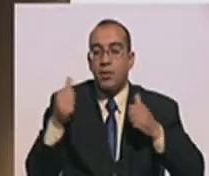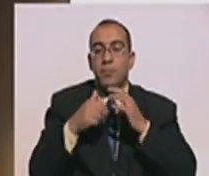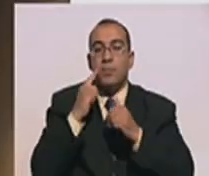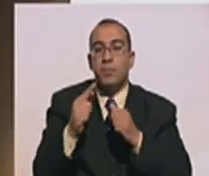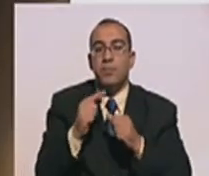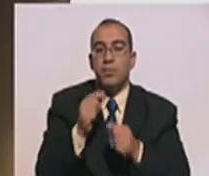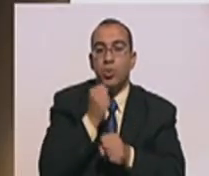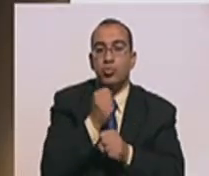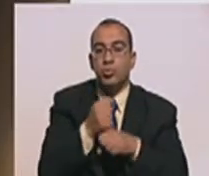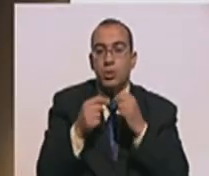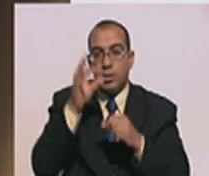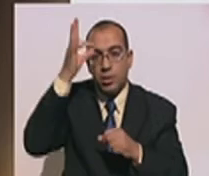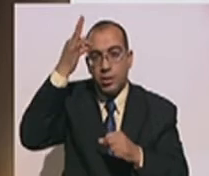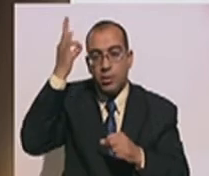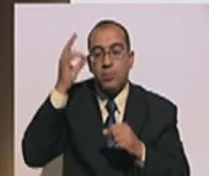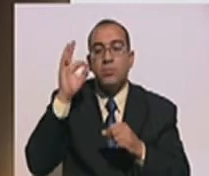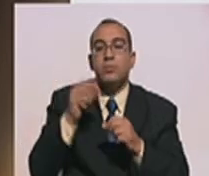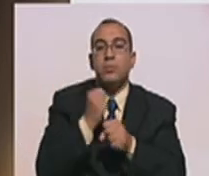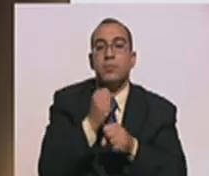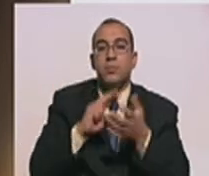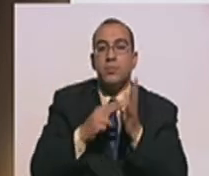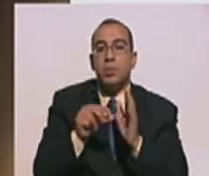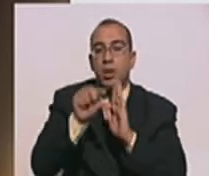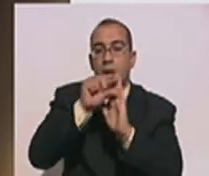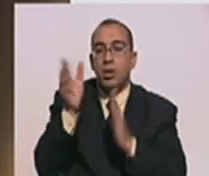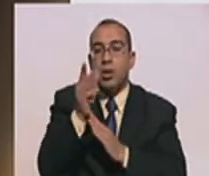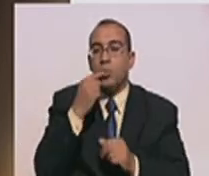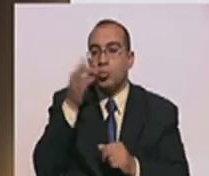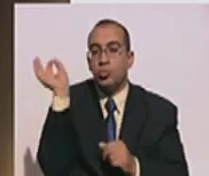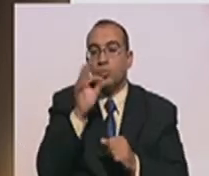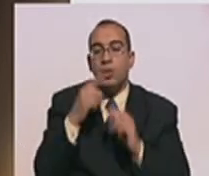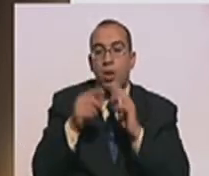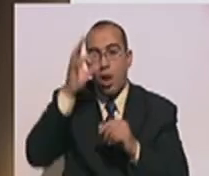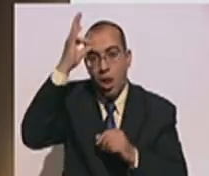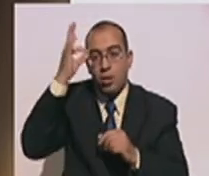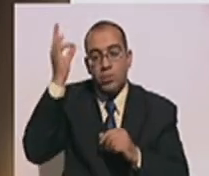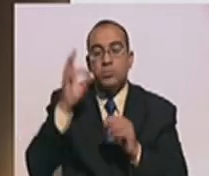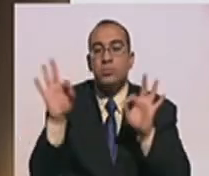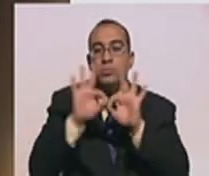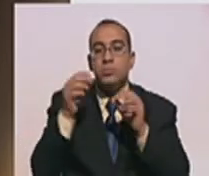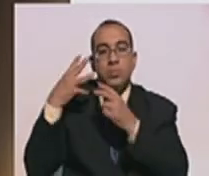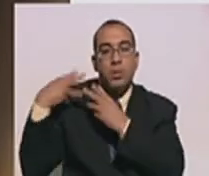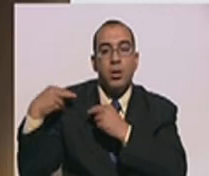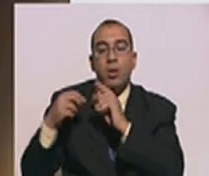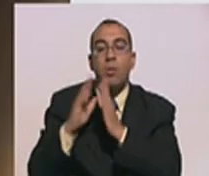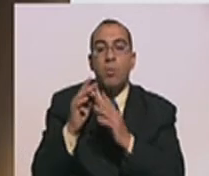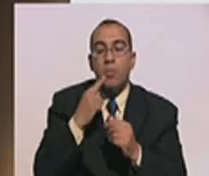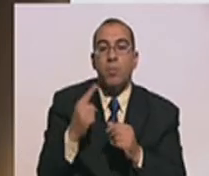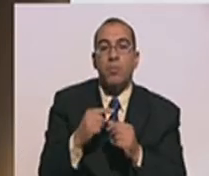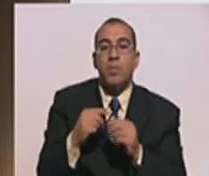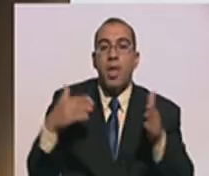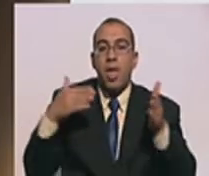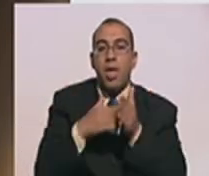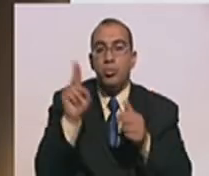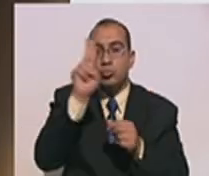حكم عمل الحواجب وما المقصود في الحديث الشريف: لعن الله النامصة والمتنمصة والواصلة والمستوصلة، وإلى